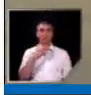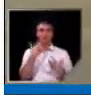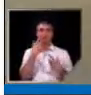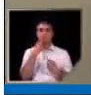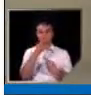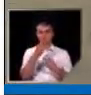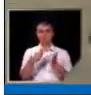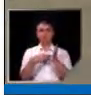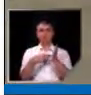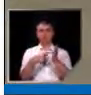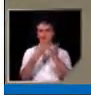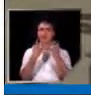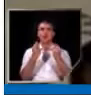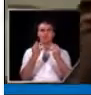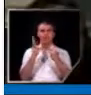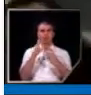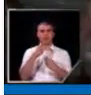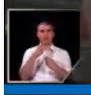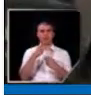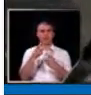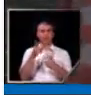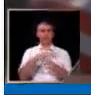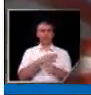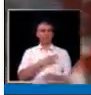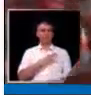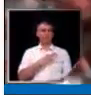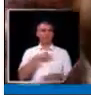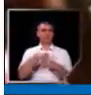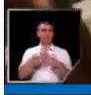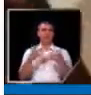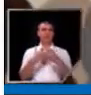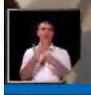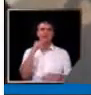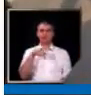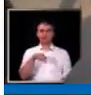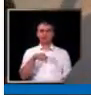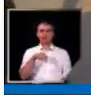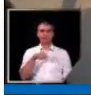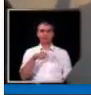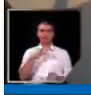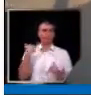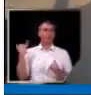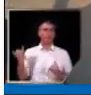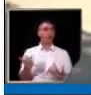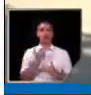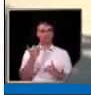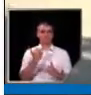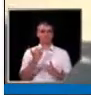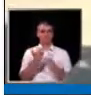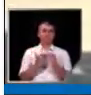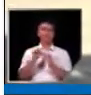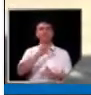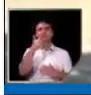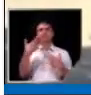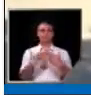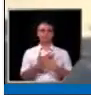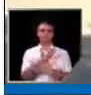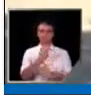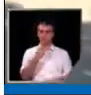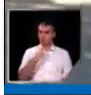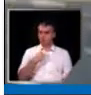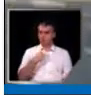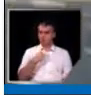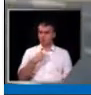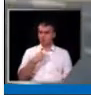הזו מלמדת לא מעט על קהות החושים בחברה הישראלית, שפורצת בכל פעם שיאים חדשים. אמרו